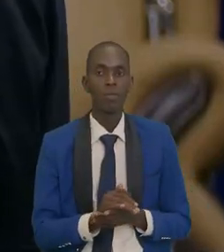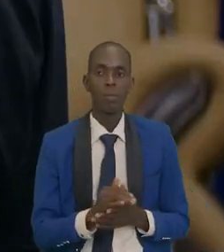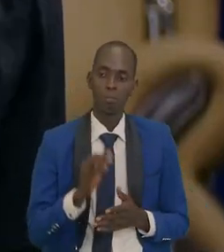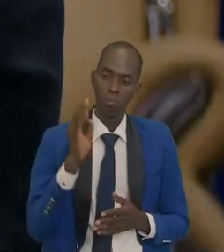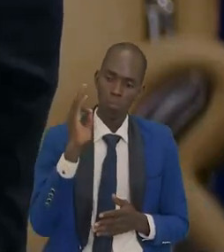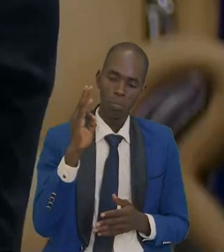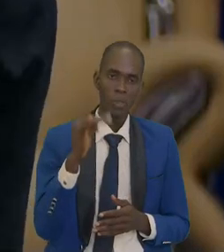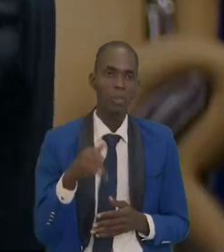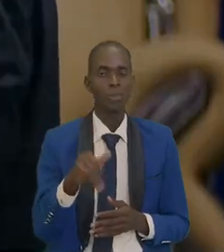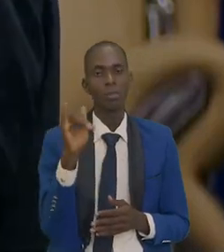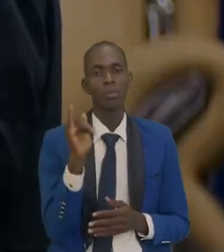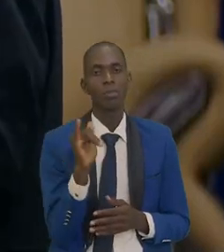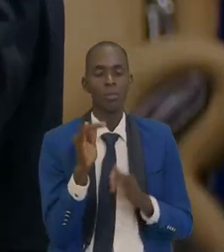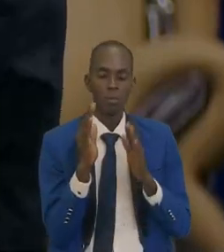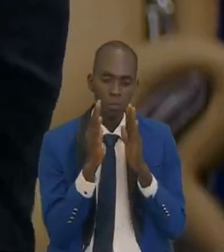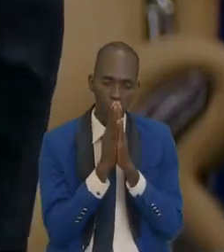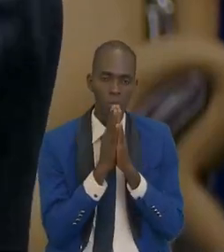Prêche, prie,